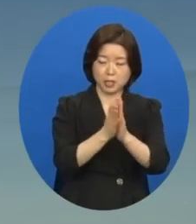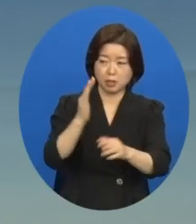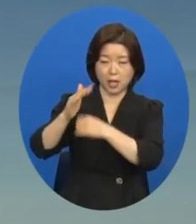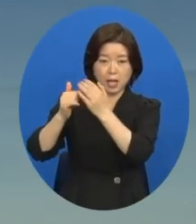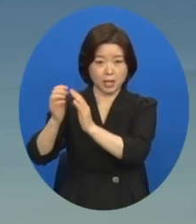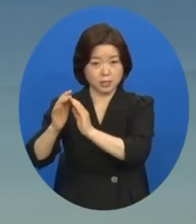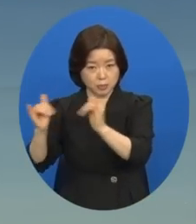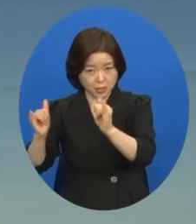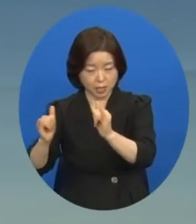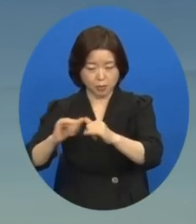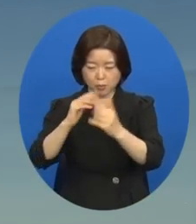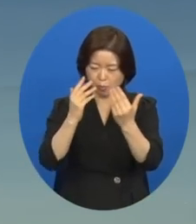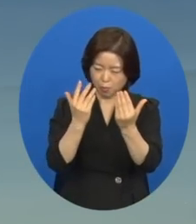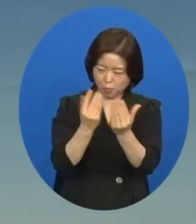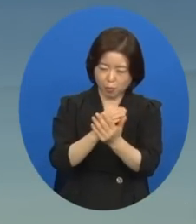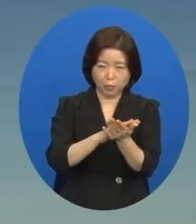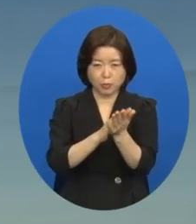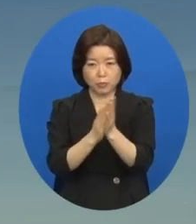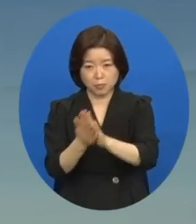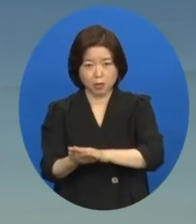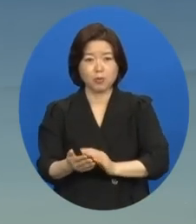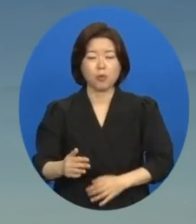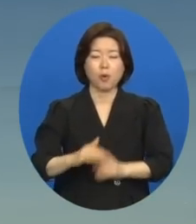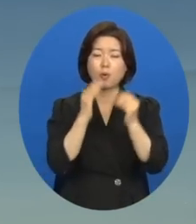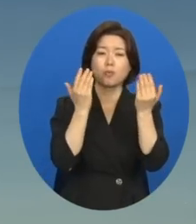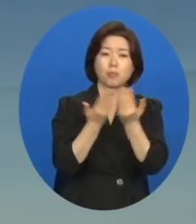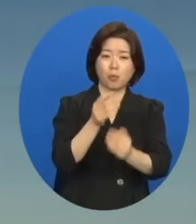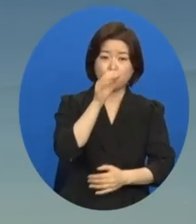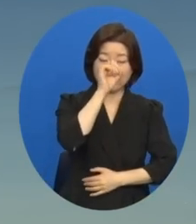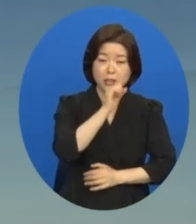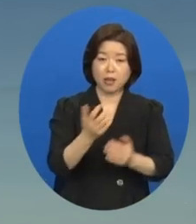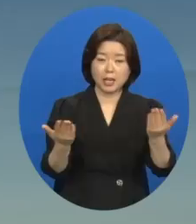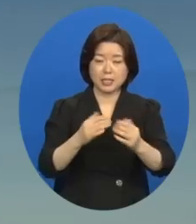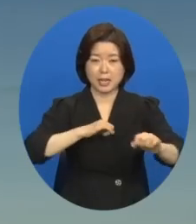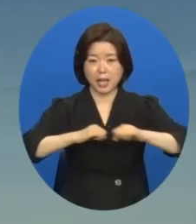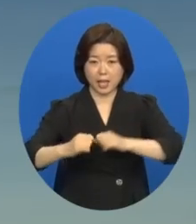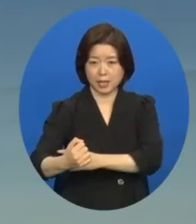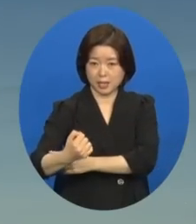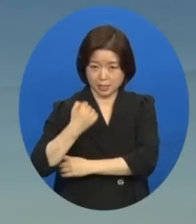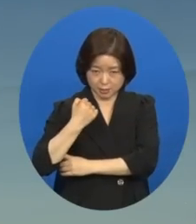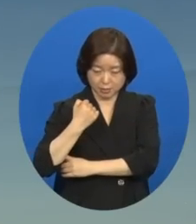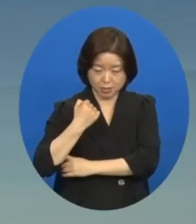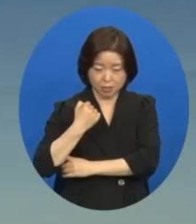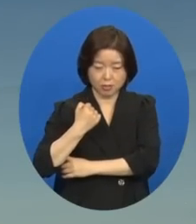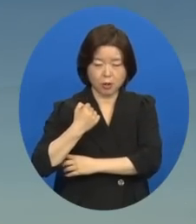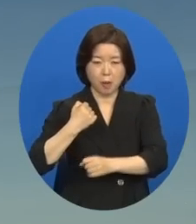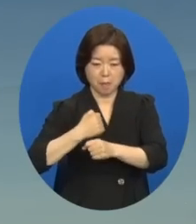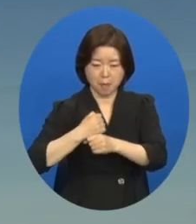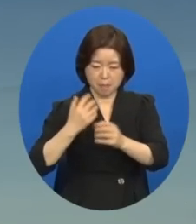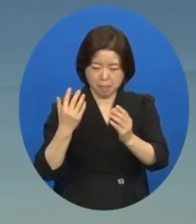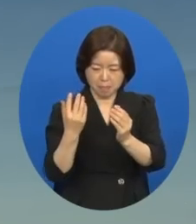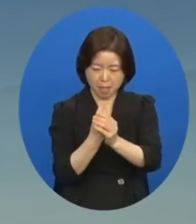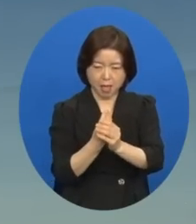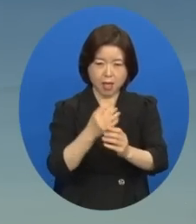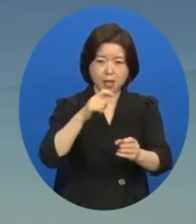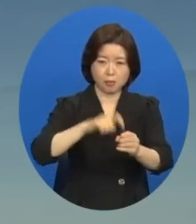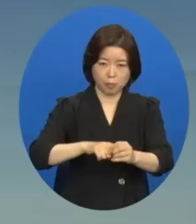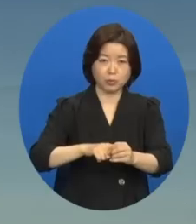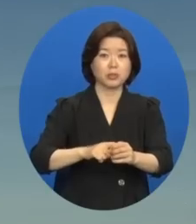사람으로 온전하게 하며 모든 선한 일을 행할 능력을 갖추게 하려